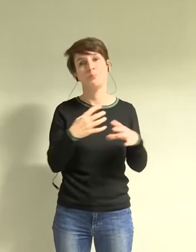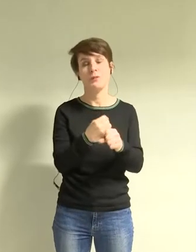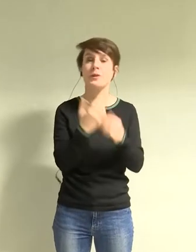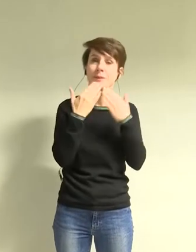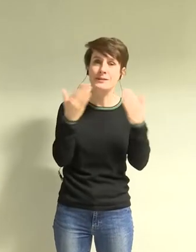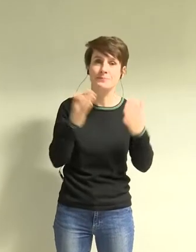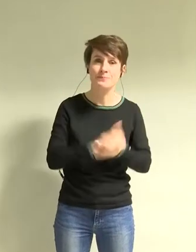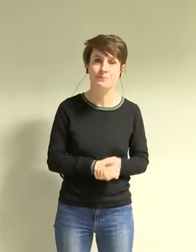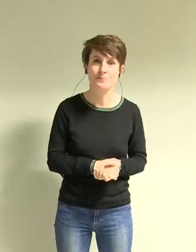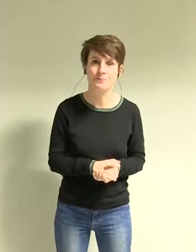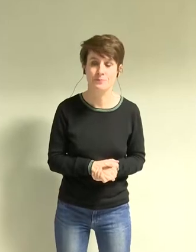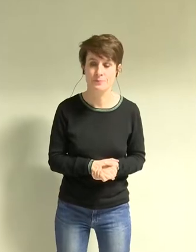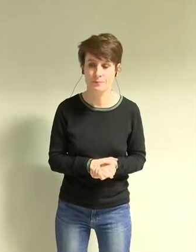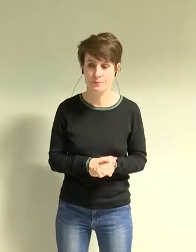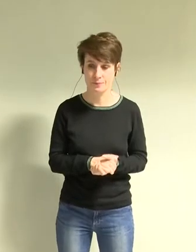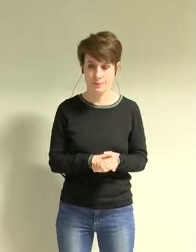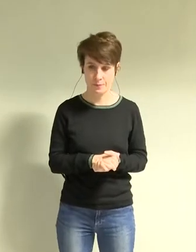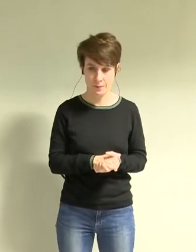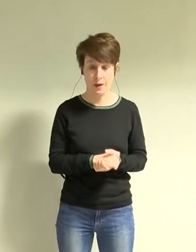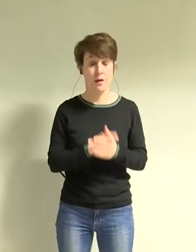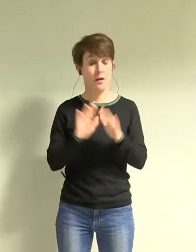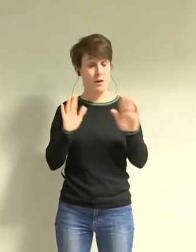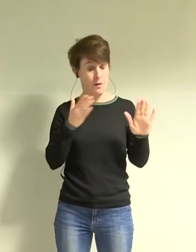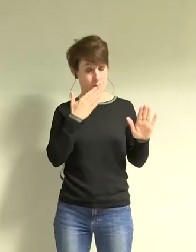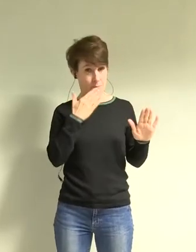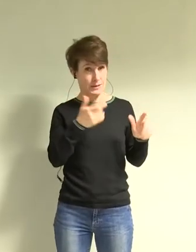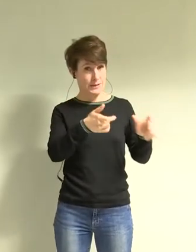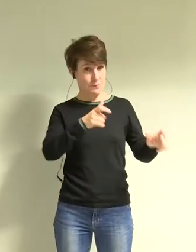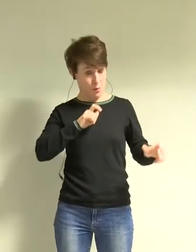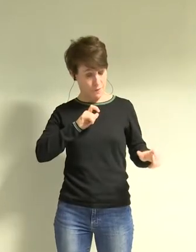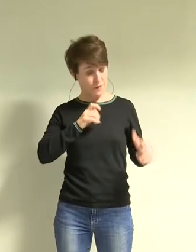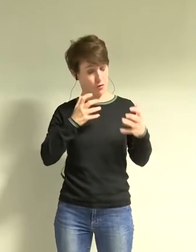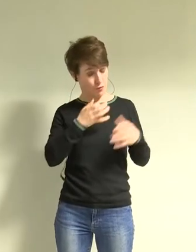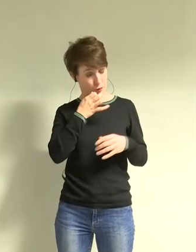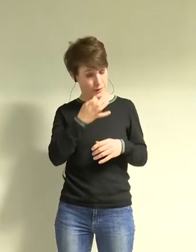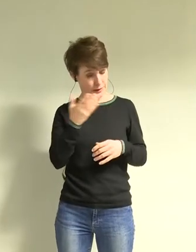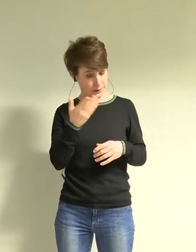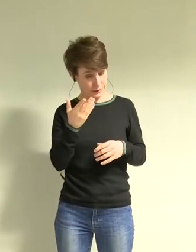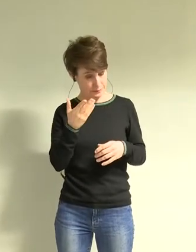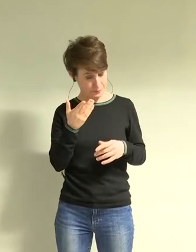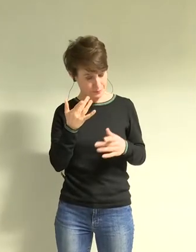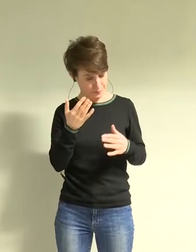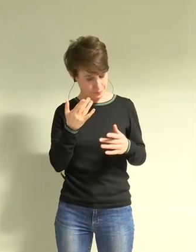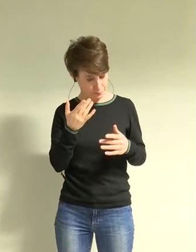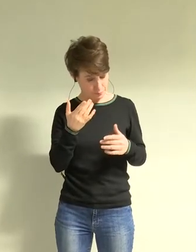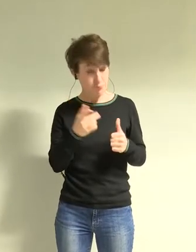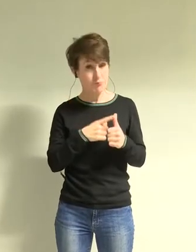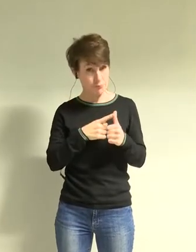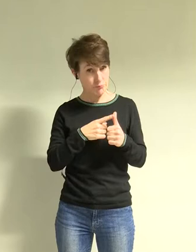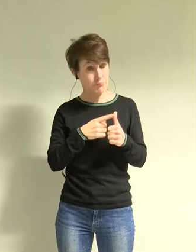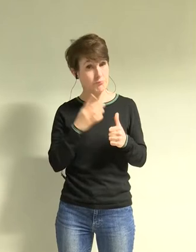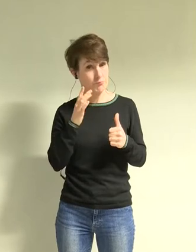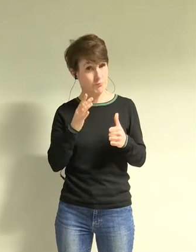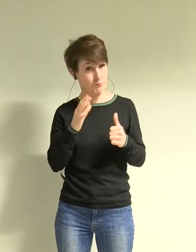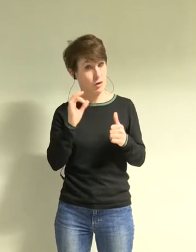merci pour ma part je tiens à souligner d'abord également salué le travail effectué par